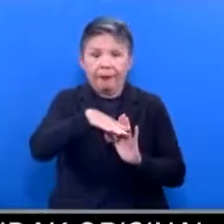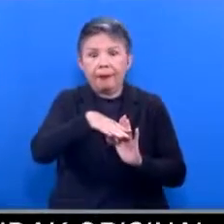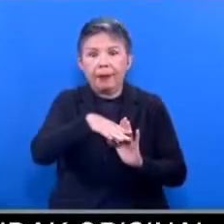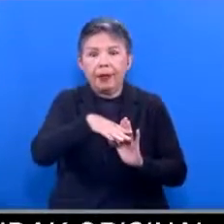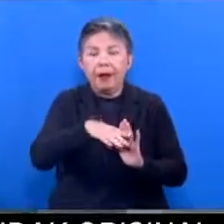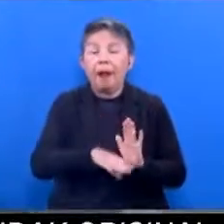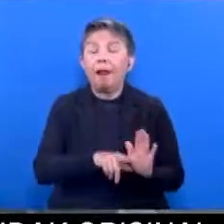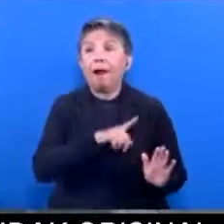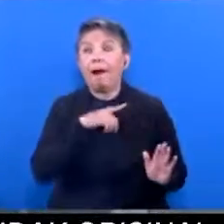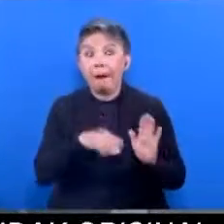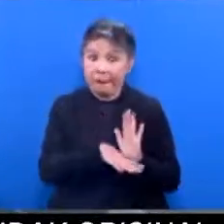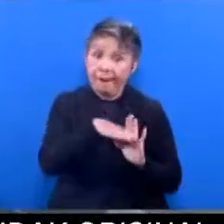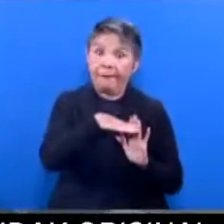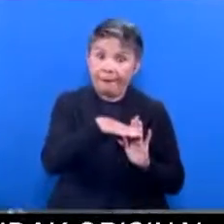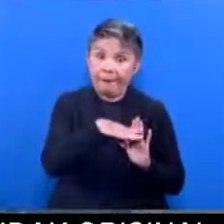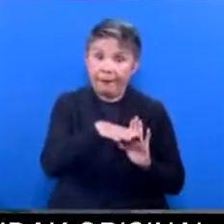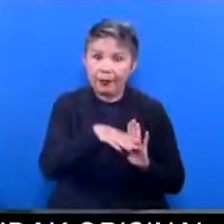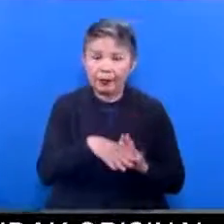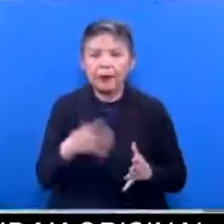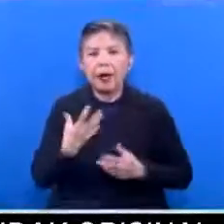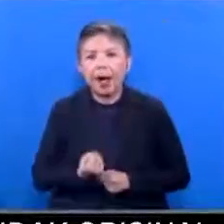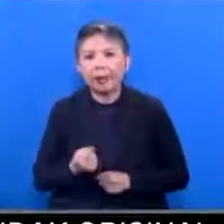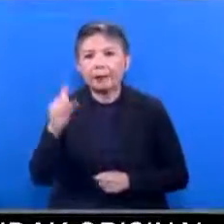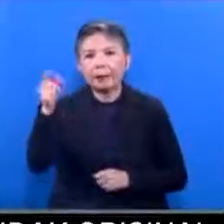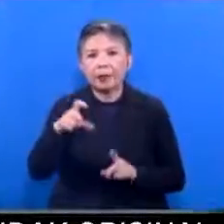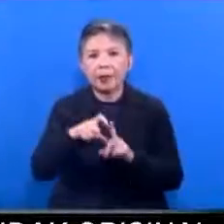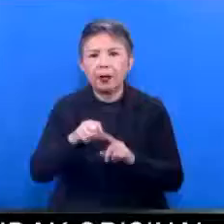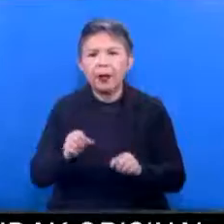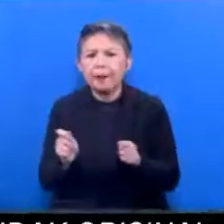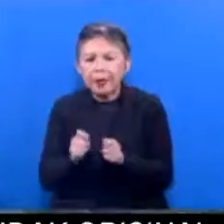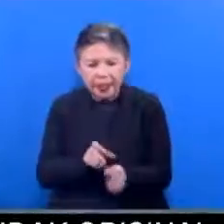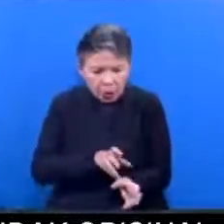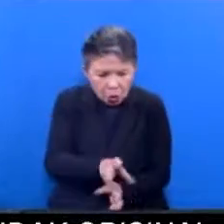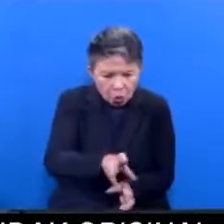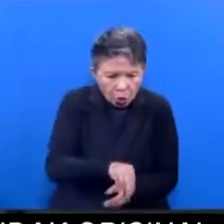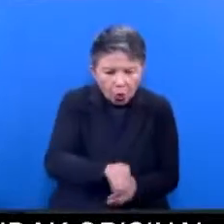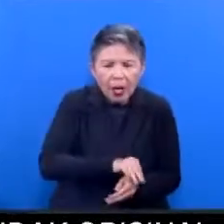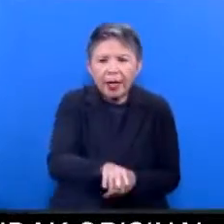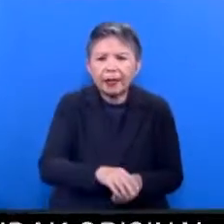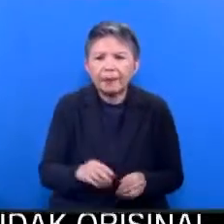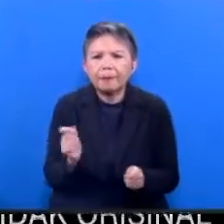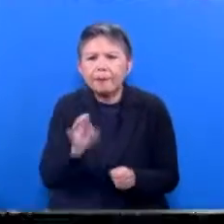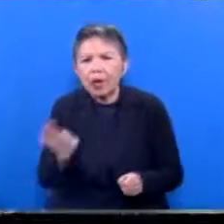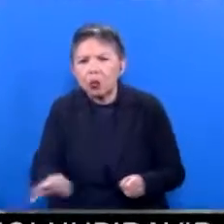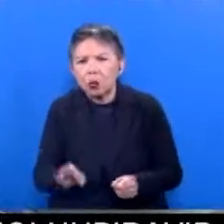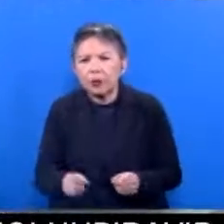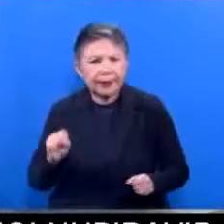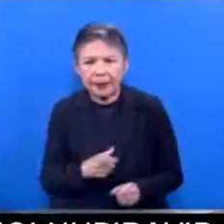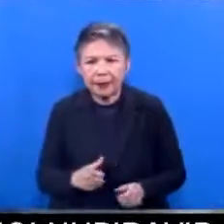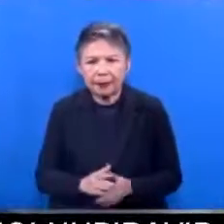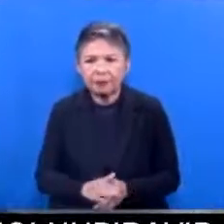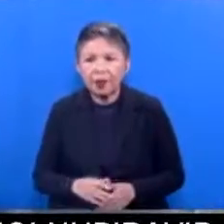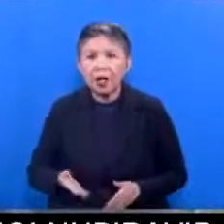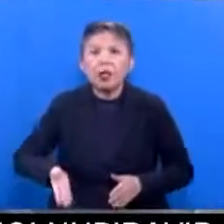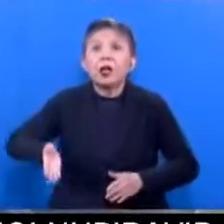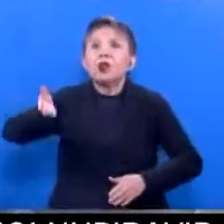semalam. Warga pun berharap Pemprov DKI Jakarta membuatkan gorong-gorong pembuangan atau saluran air. Dari